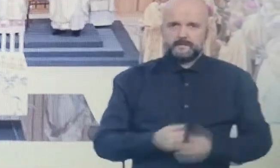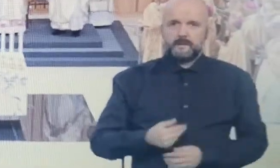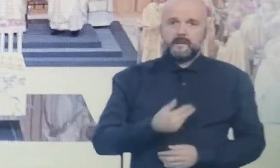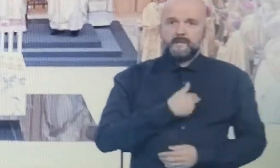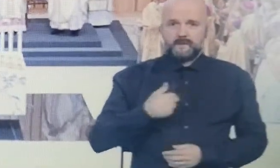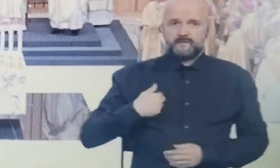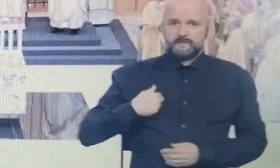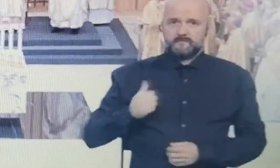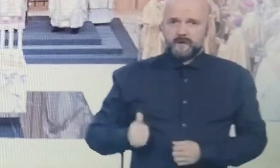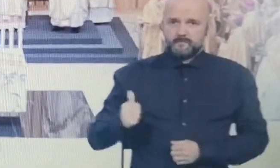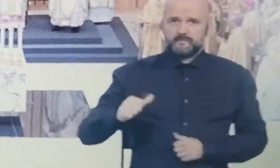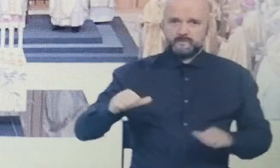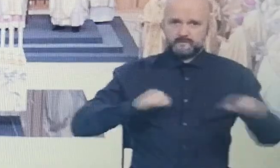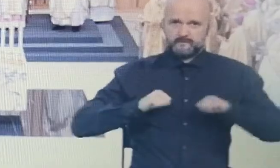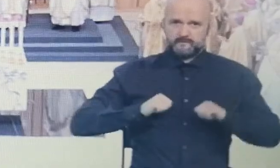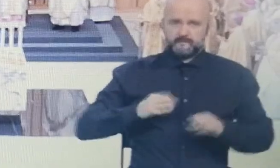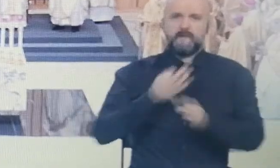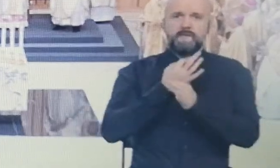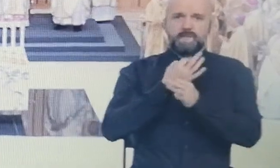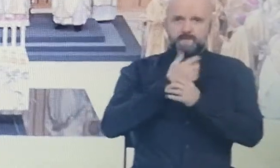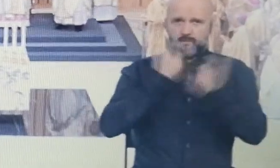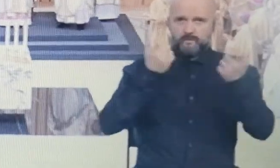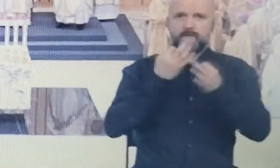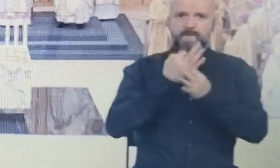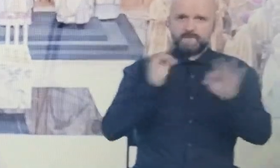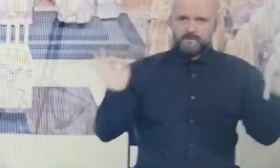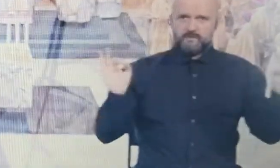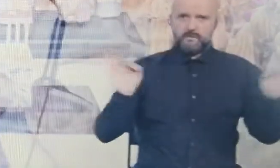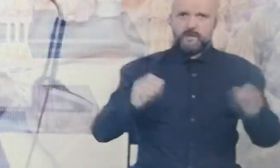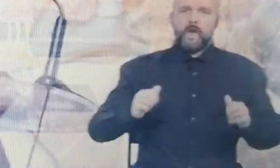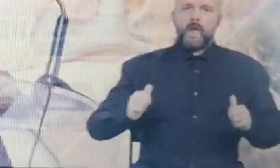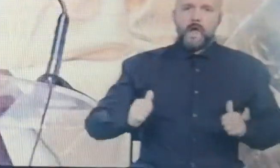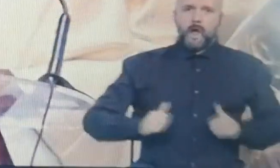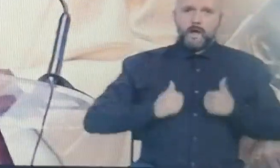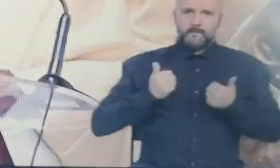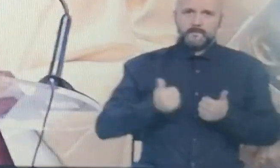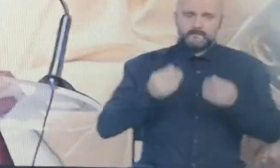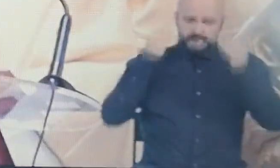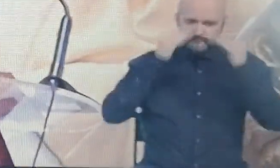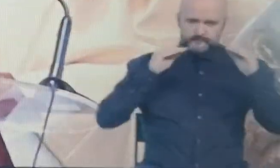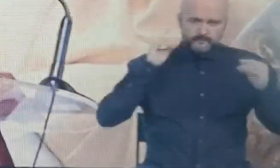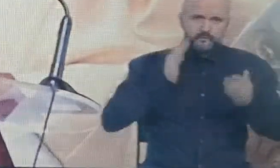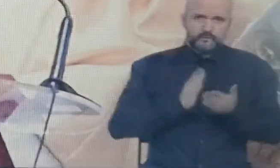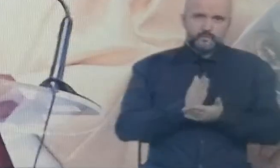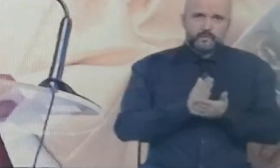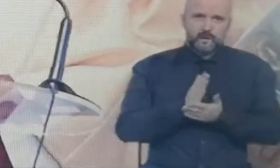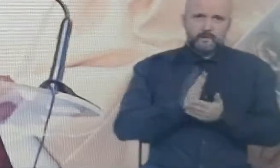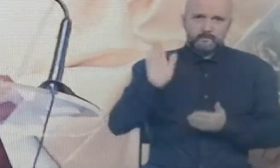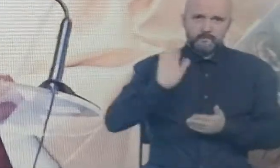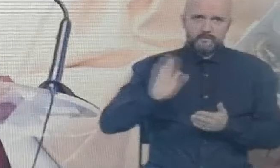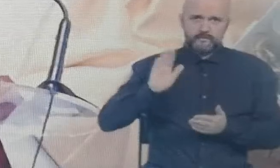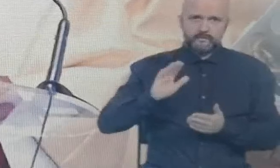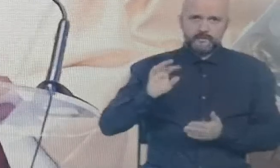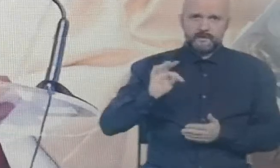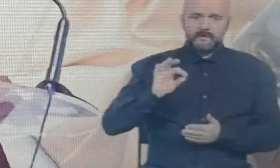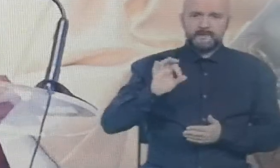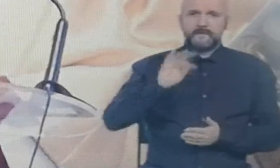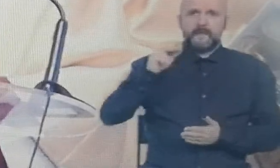władzą zezwalamy, aby czcigodny sługa Boży, Stefan Wyszyński,